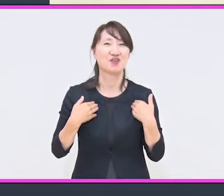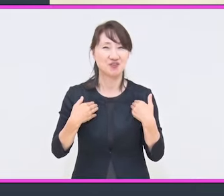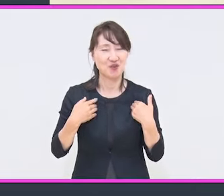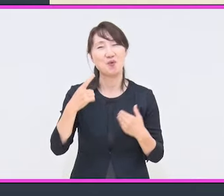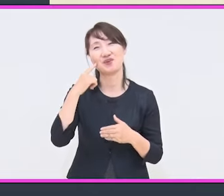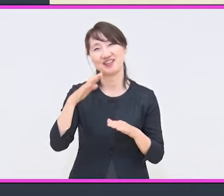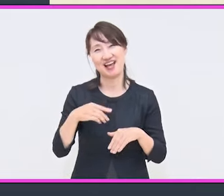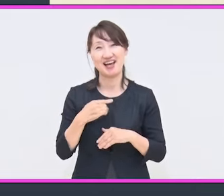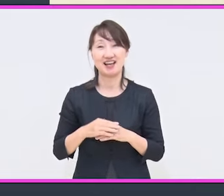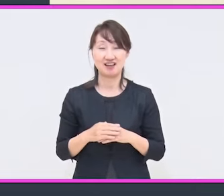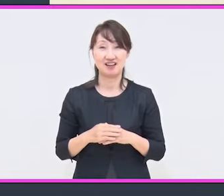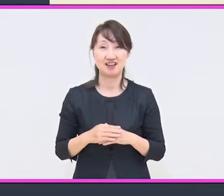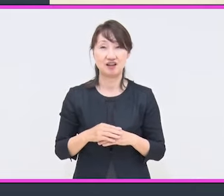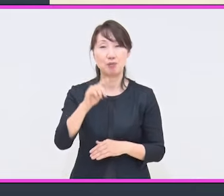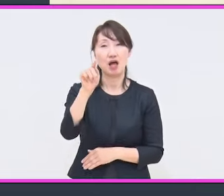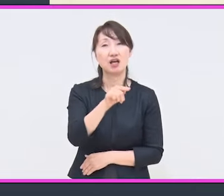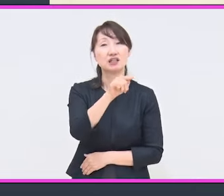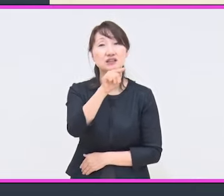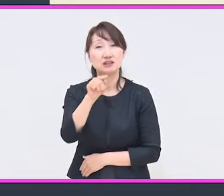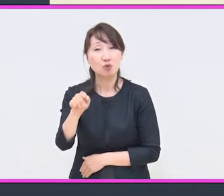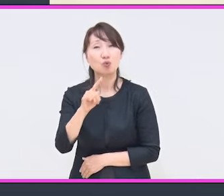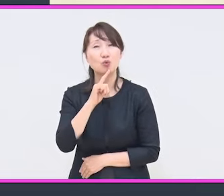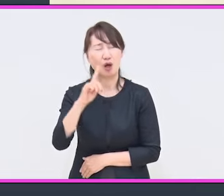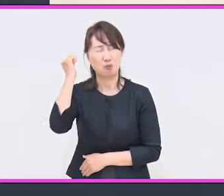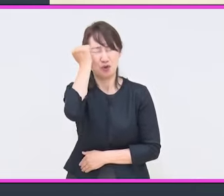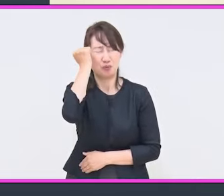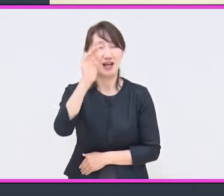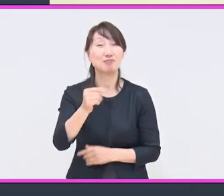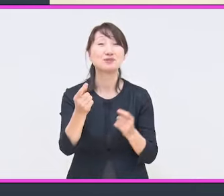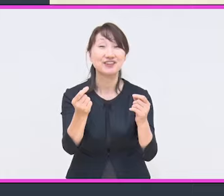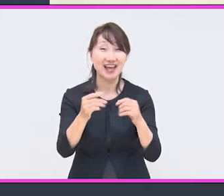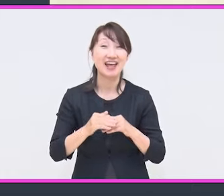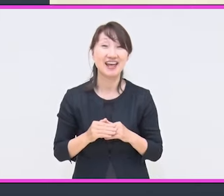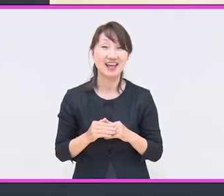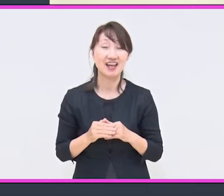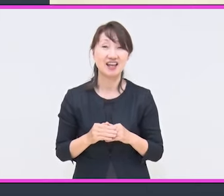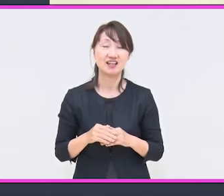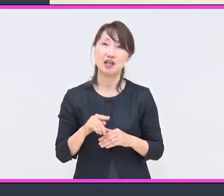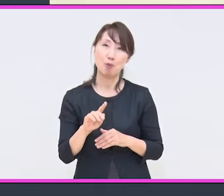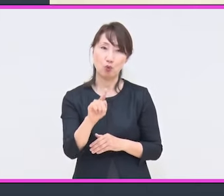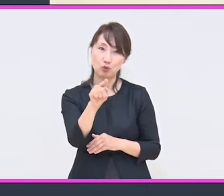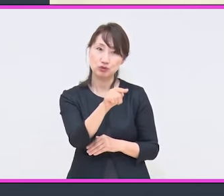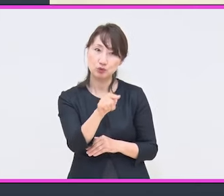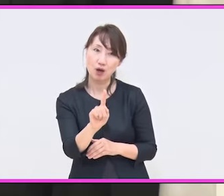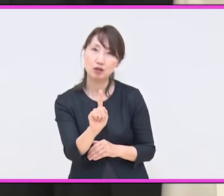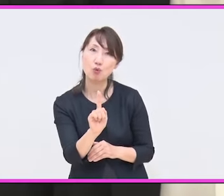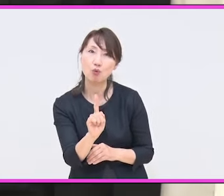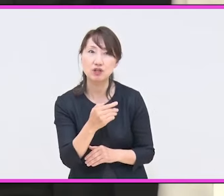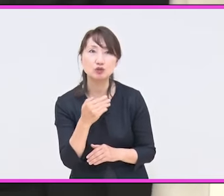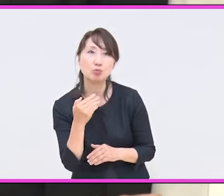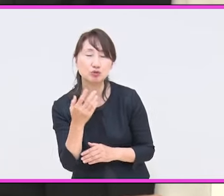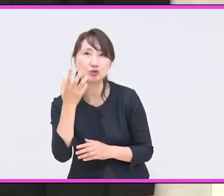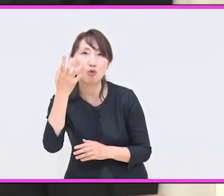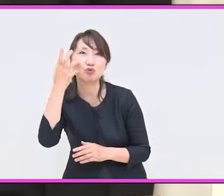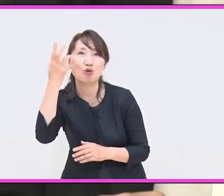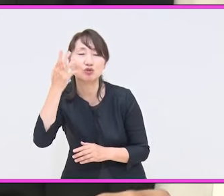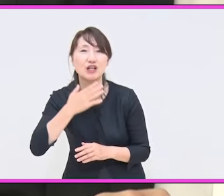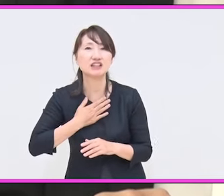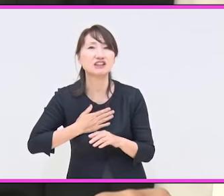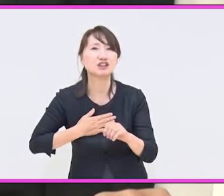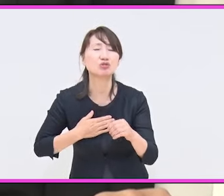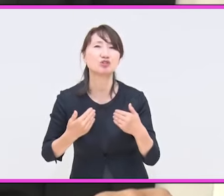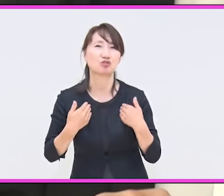させられました。 人って結構思い込んじゃいますからね、 はい はい、ただこの人はどうだろうと想像したり知ること、そして小さな一歩でも